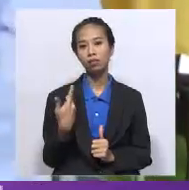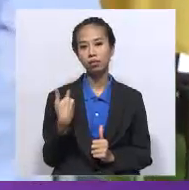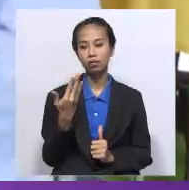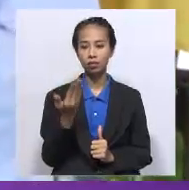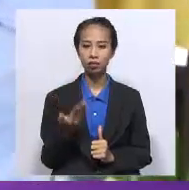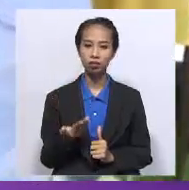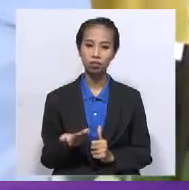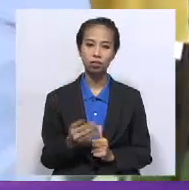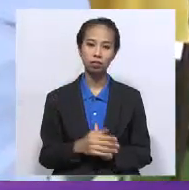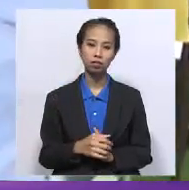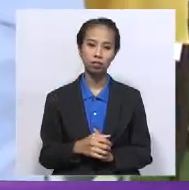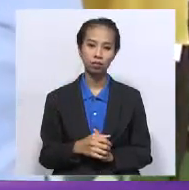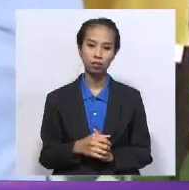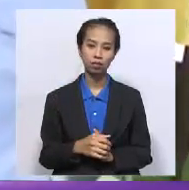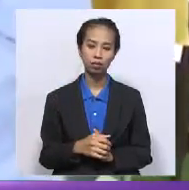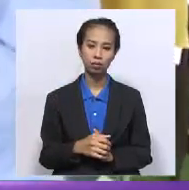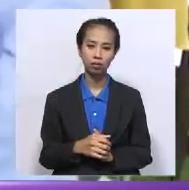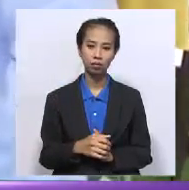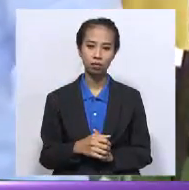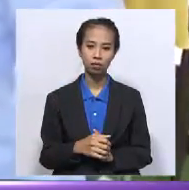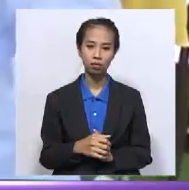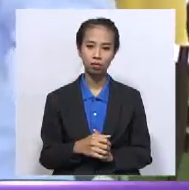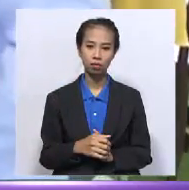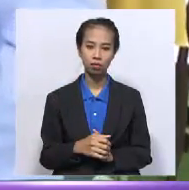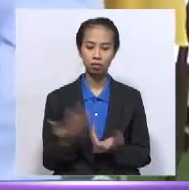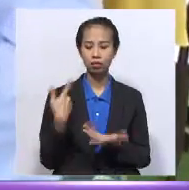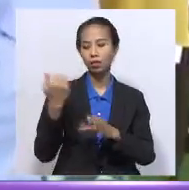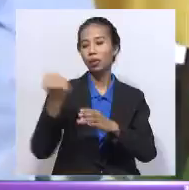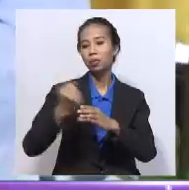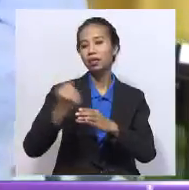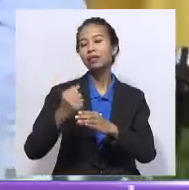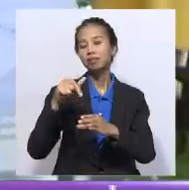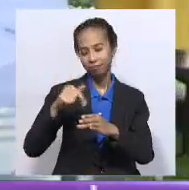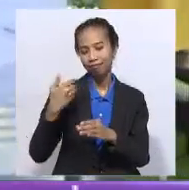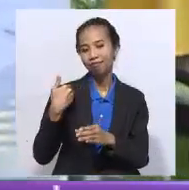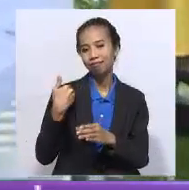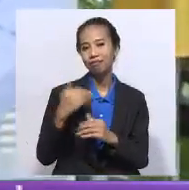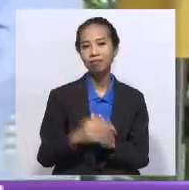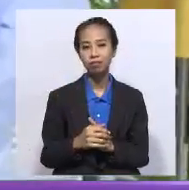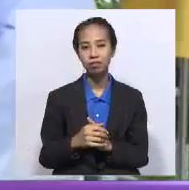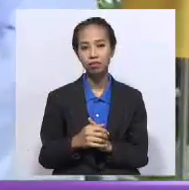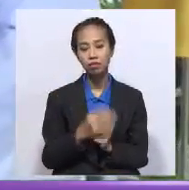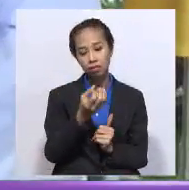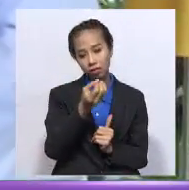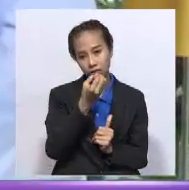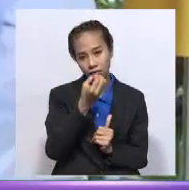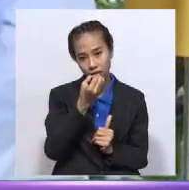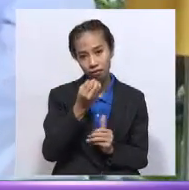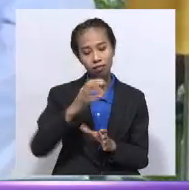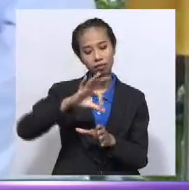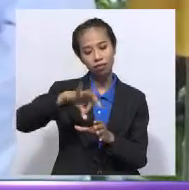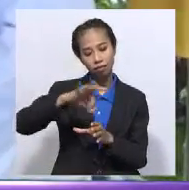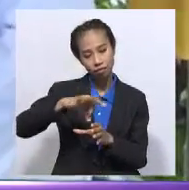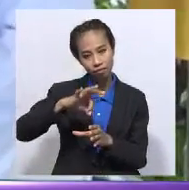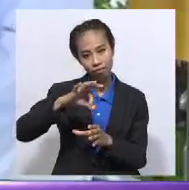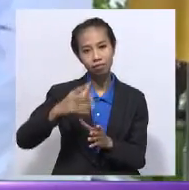มีตัวเป็นน้ำพริกเผา ครับ ค่ะสามารถที่จะทานกับชากาแฟ